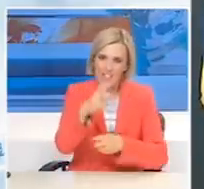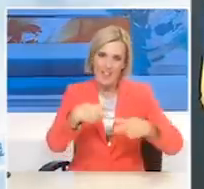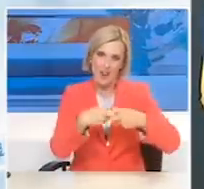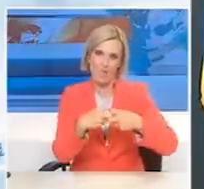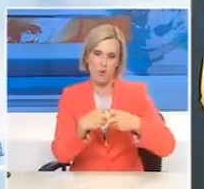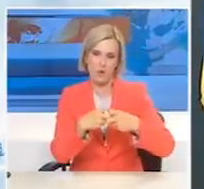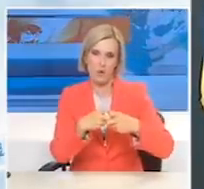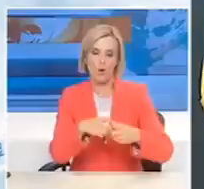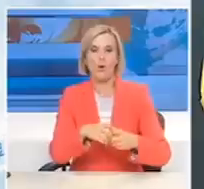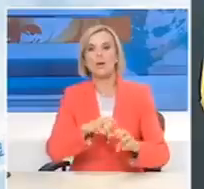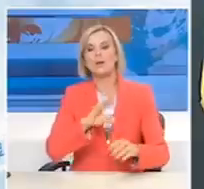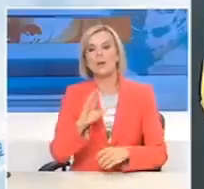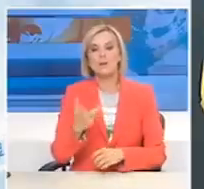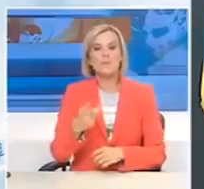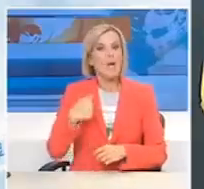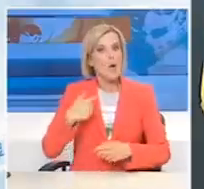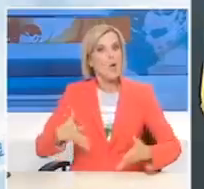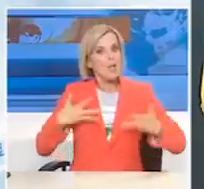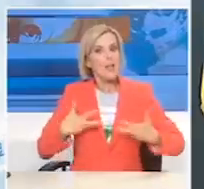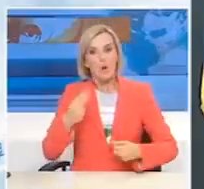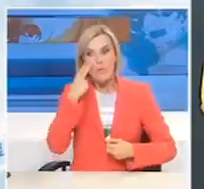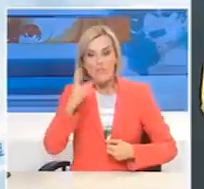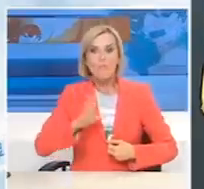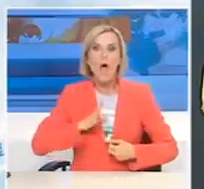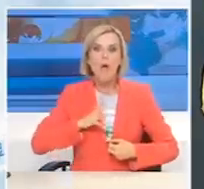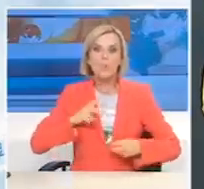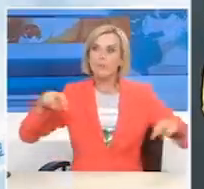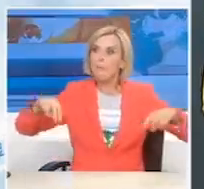έβλεπα ανθρώπους να περπατούν στους δρόμους.